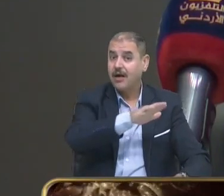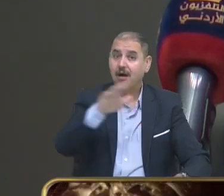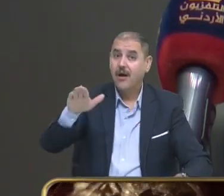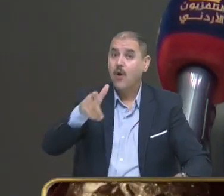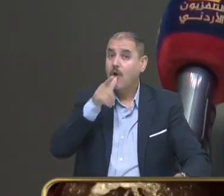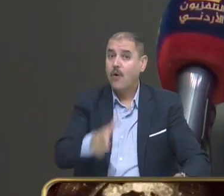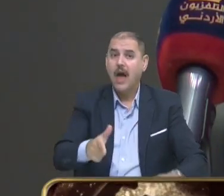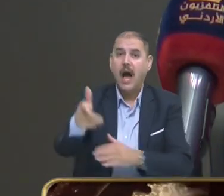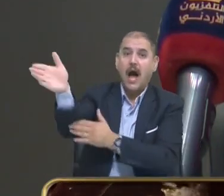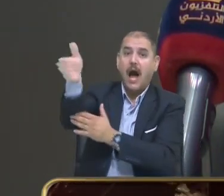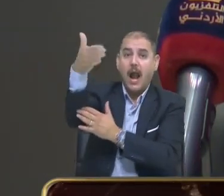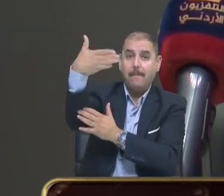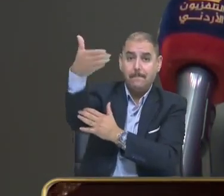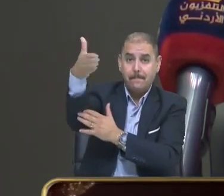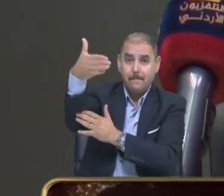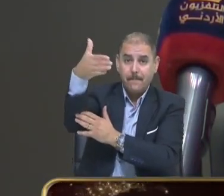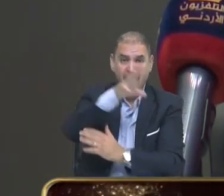يرفع علم فلسطين والأردن.